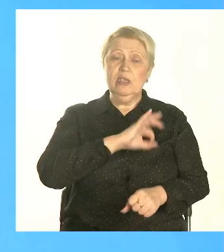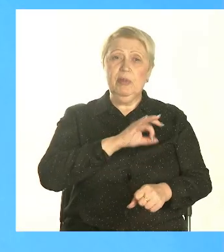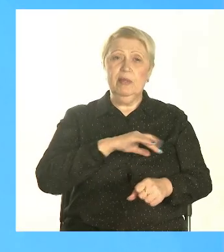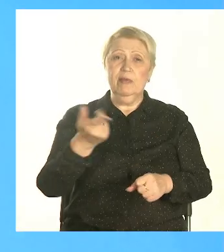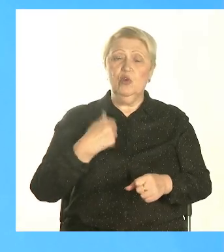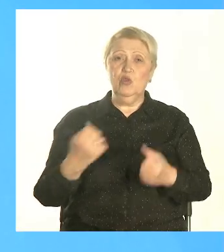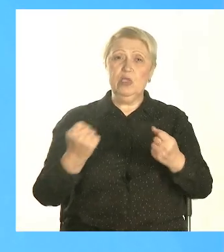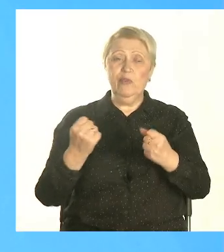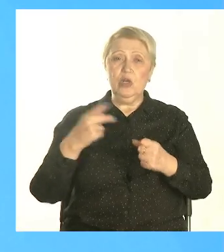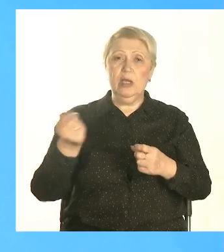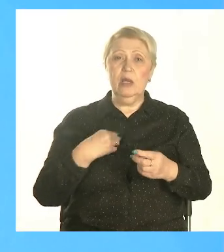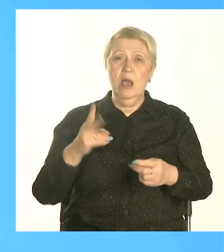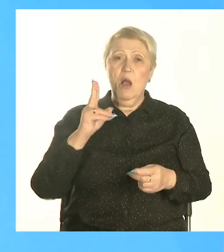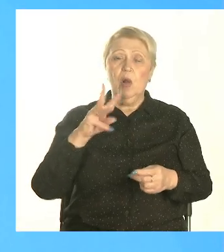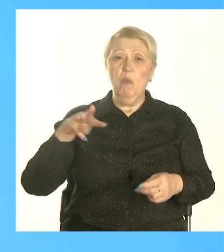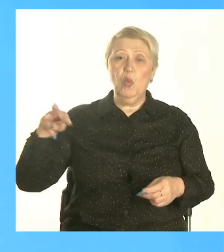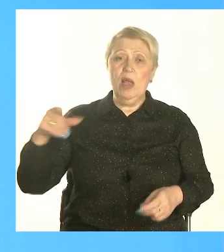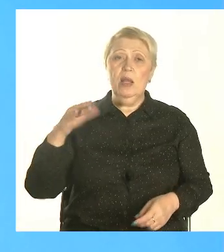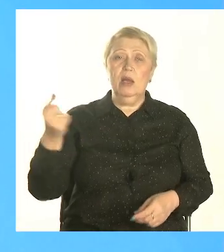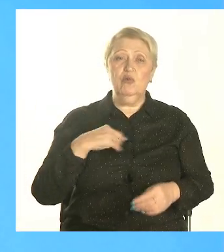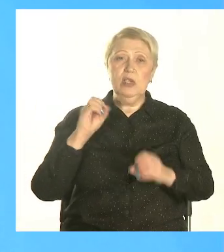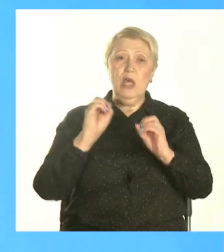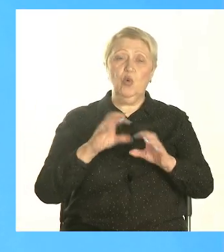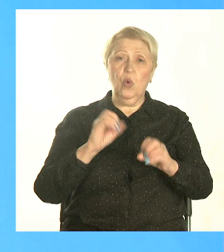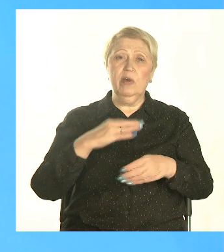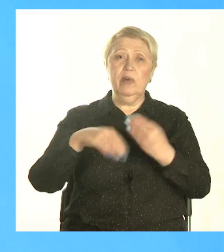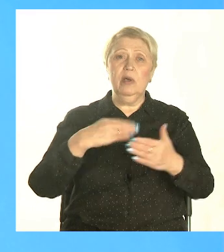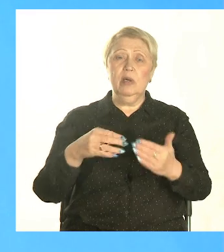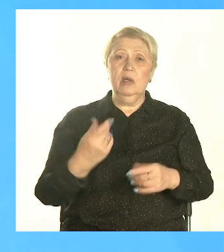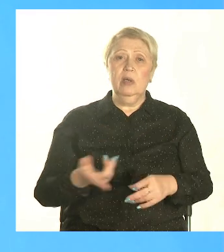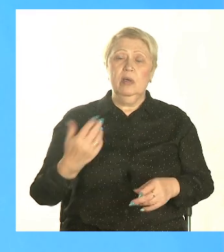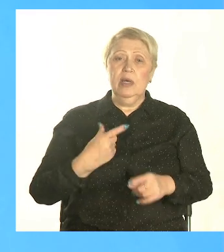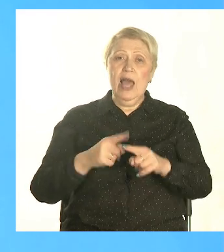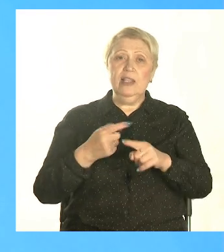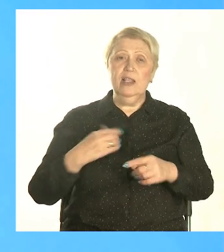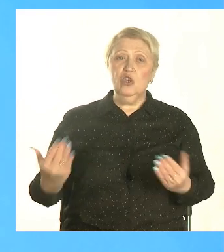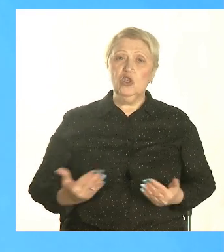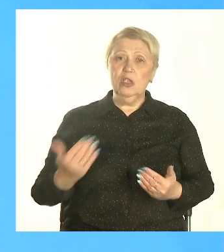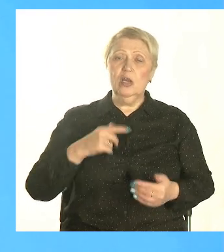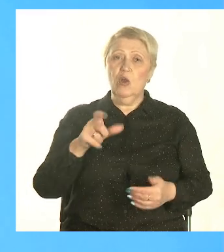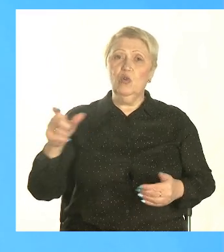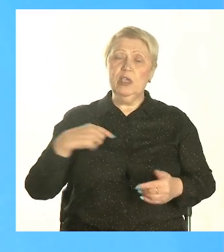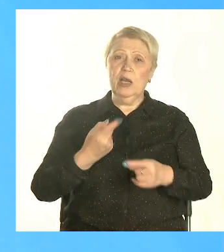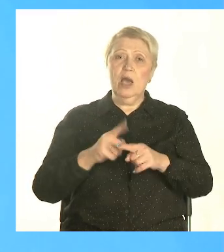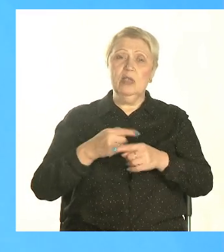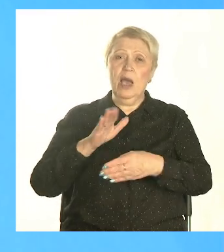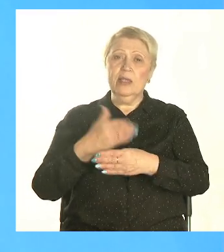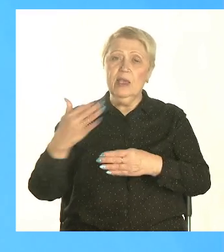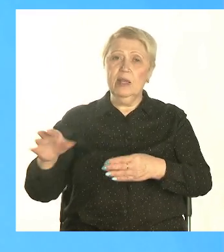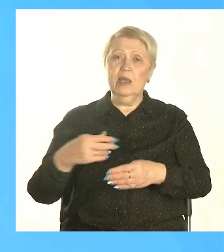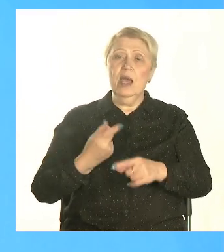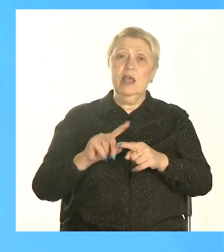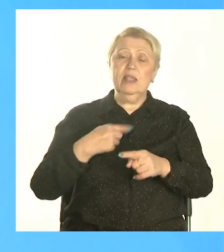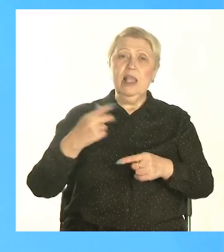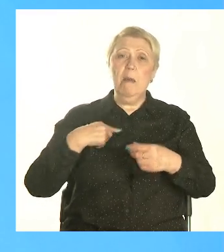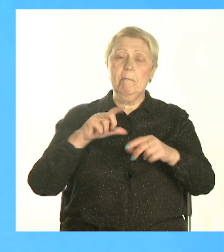коммунальных отходов, где для жителей это один норматив, для магазинов продовольственных это другой норматив, для аптек это третий норматив, для парикмахерских это четвертый